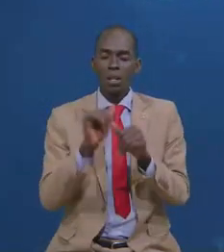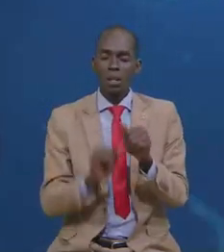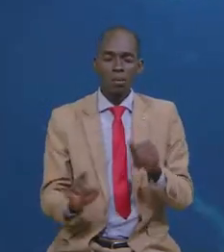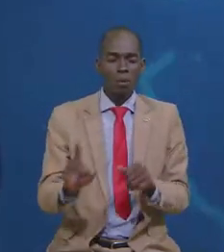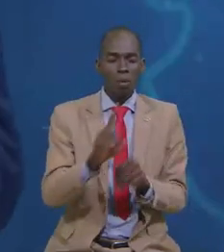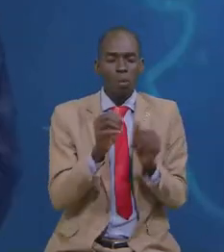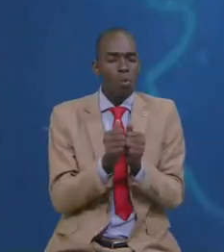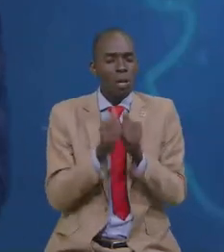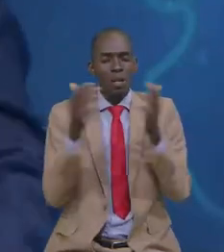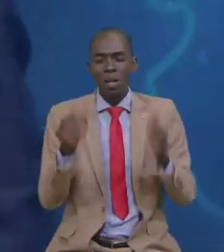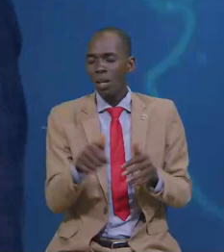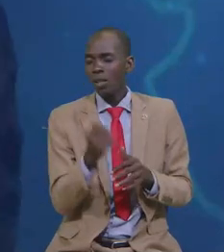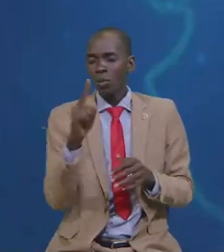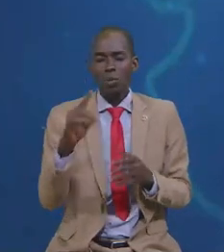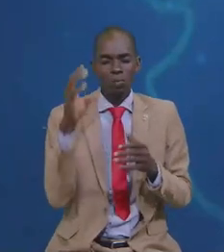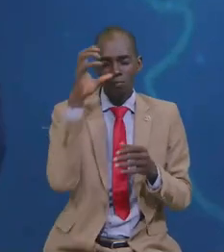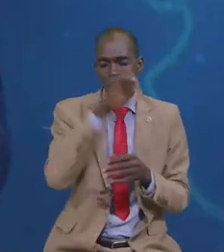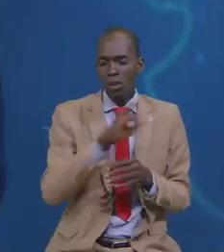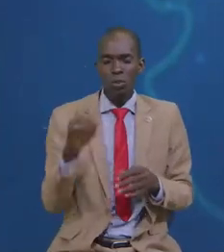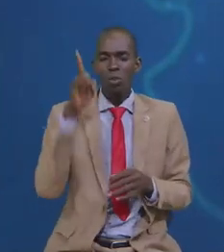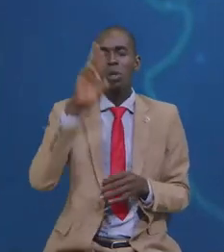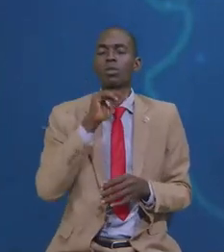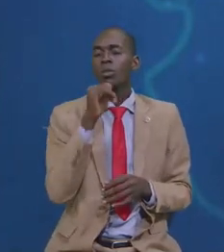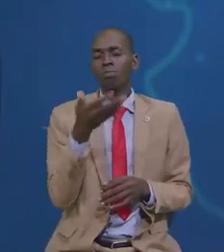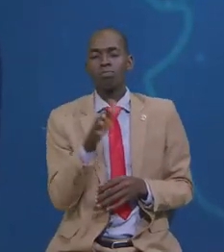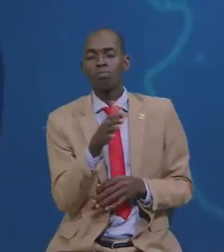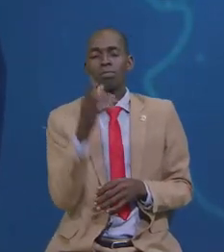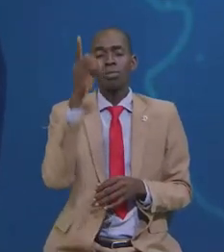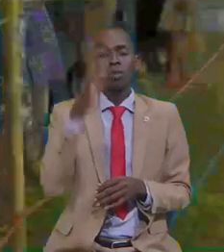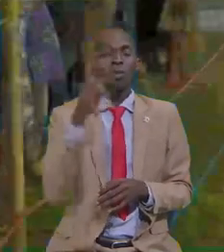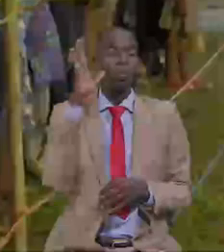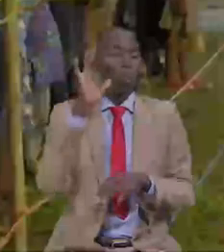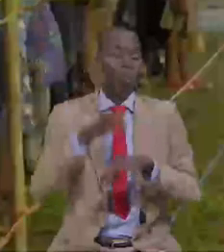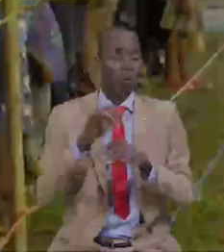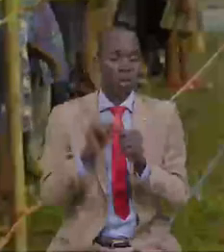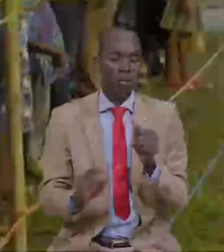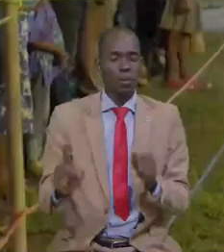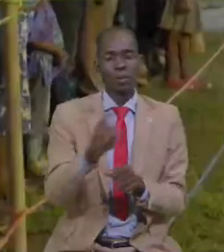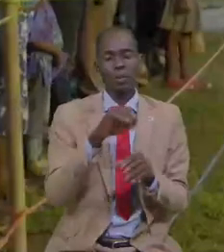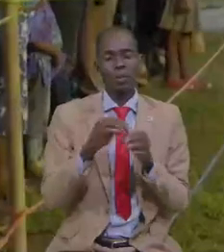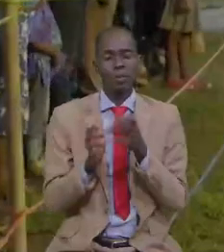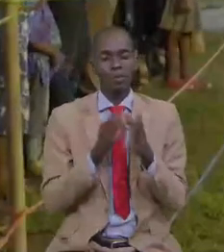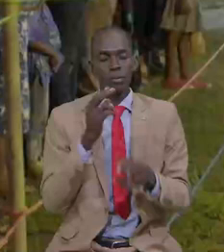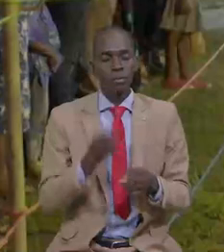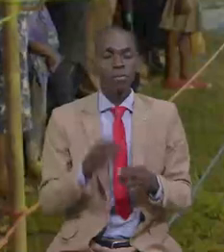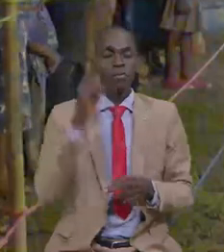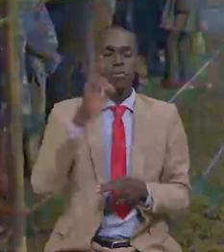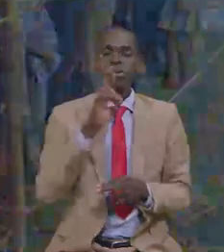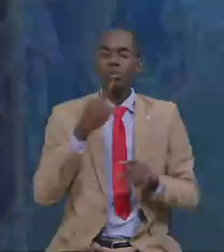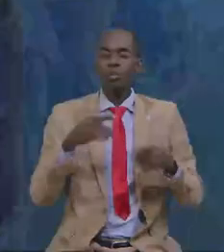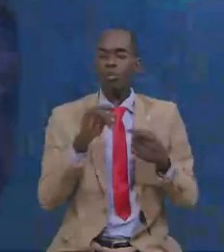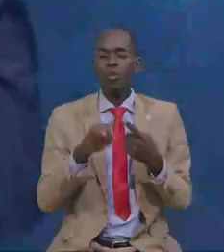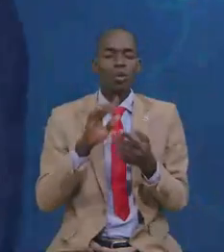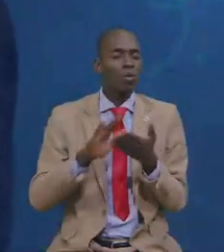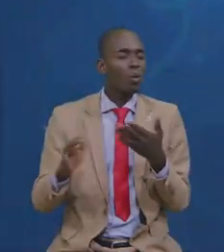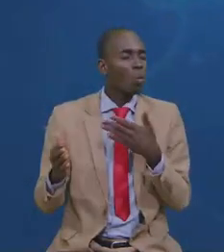Nous venons à toi ce soir, tout le monde sans exception. Tu n'es pas un Dieu partial. Tu vas toucher tout le